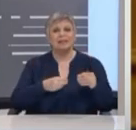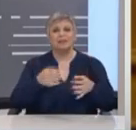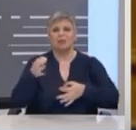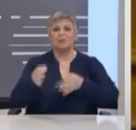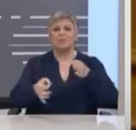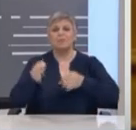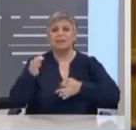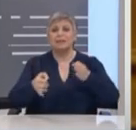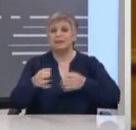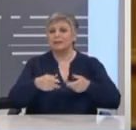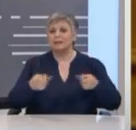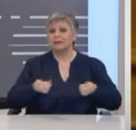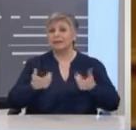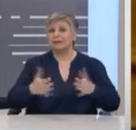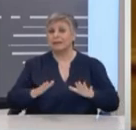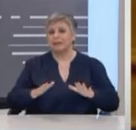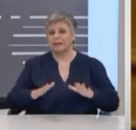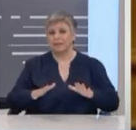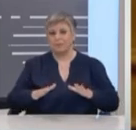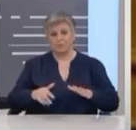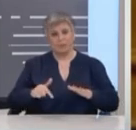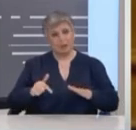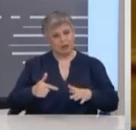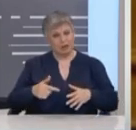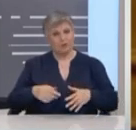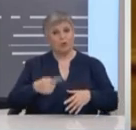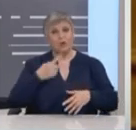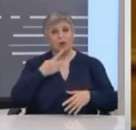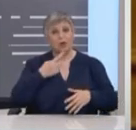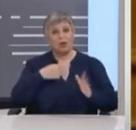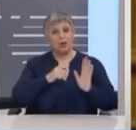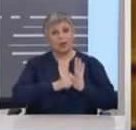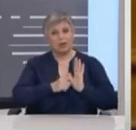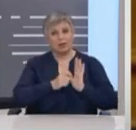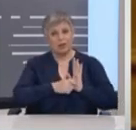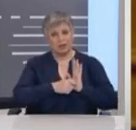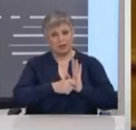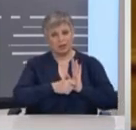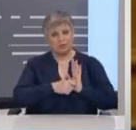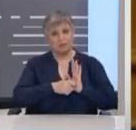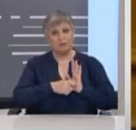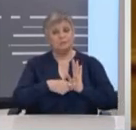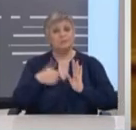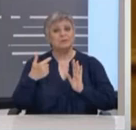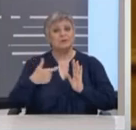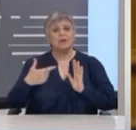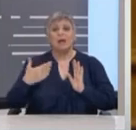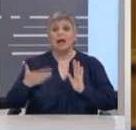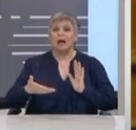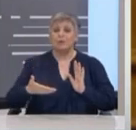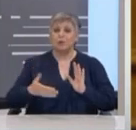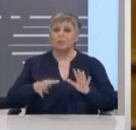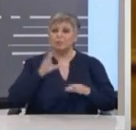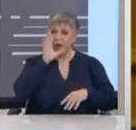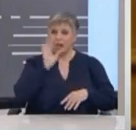Λοιπόν, κάνει σαφή αναφορά της ό,τι αφορά την πρώτη διαδικασία της Γενέβης, ότι σηματοδότησε ένα ιστορικό